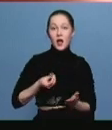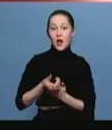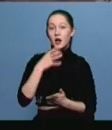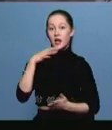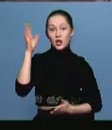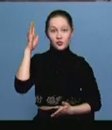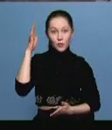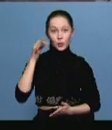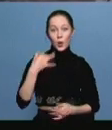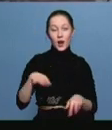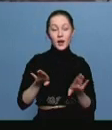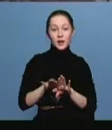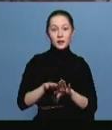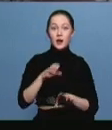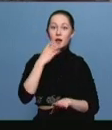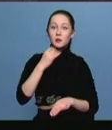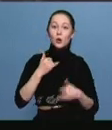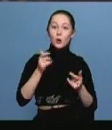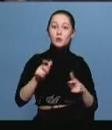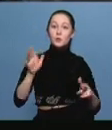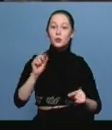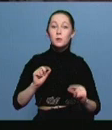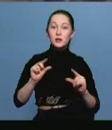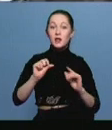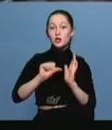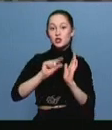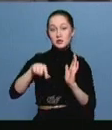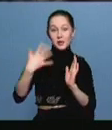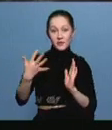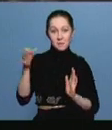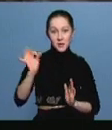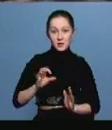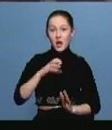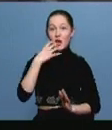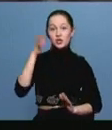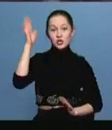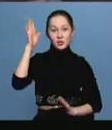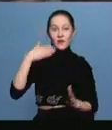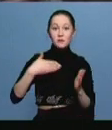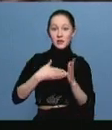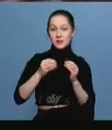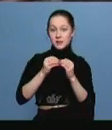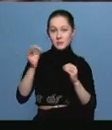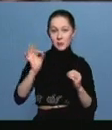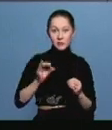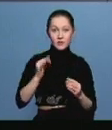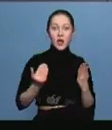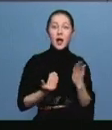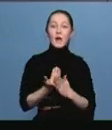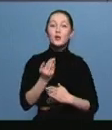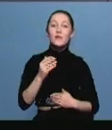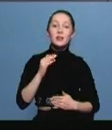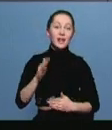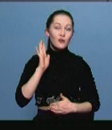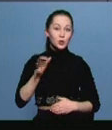горячую воду. Таким образом, тепло для ижевчан подорожает на 6,5%, горячая вода в пределах 10%. И новые тарифы будут